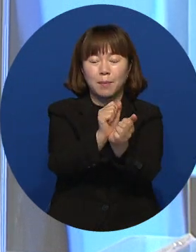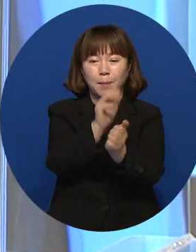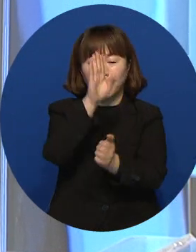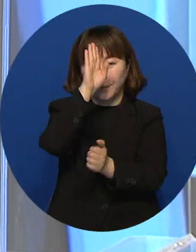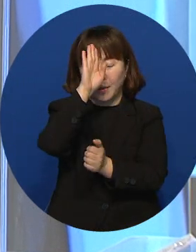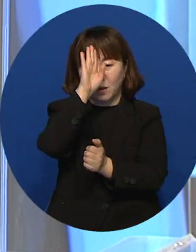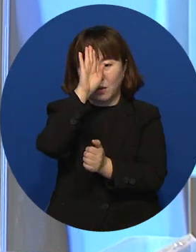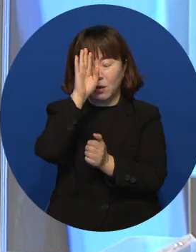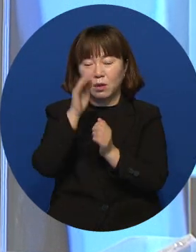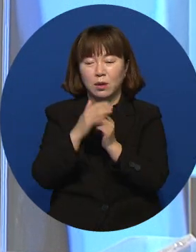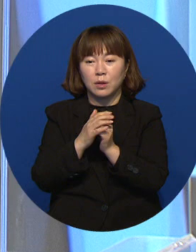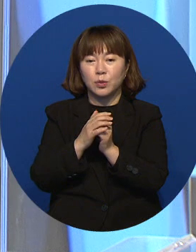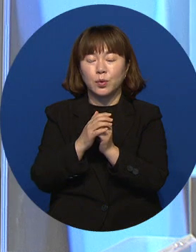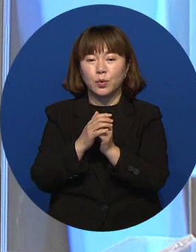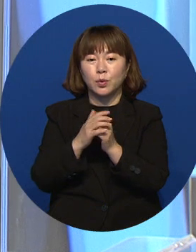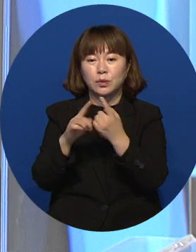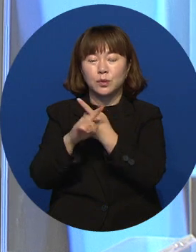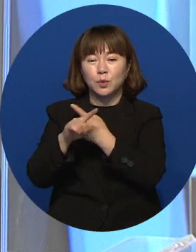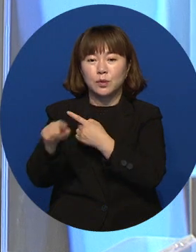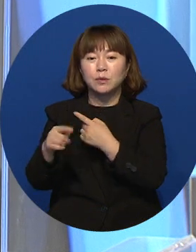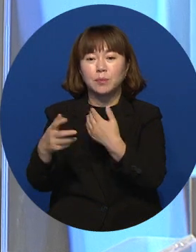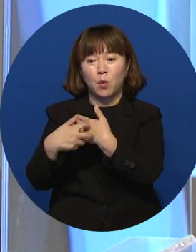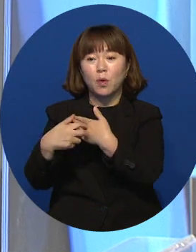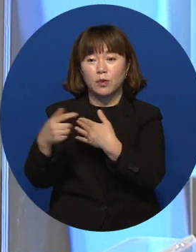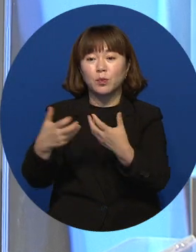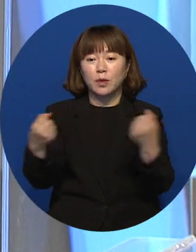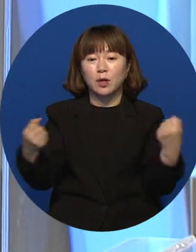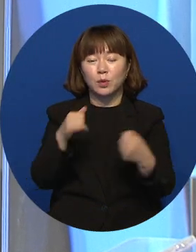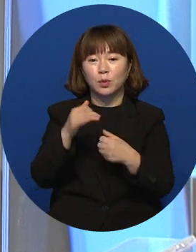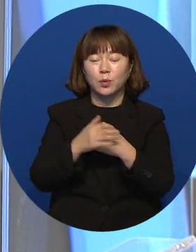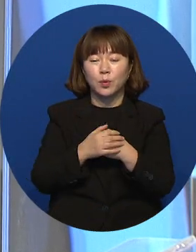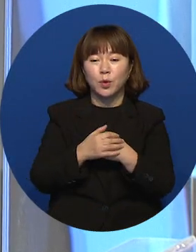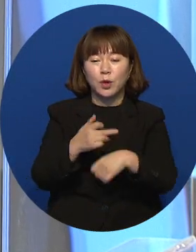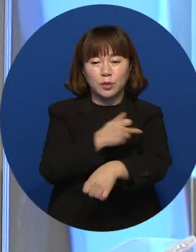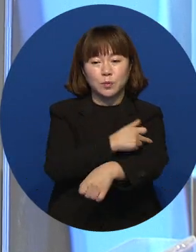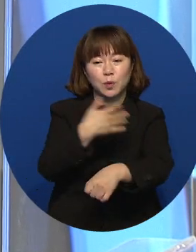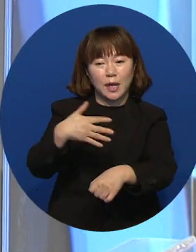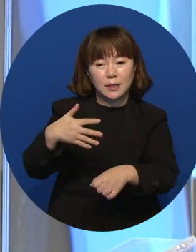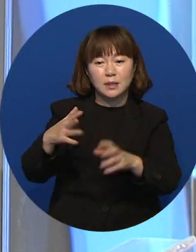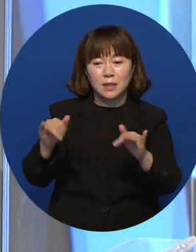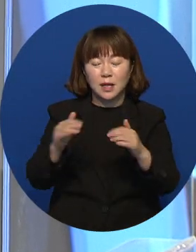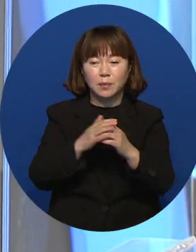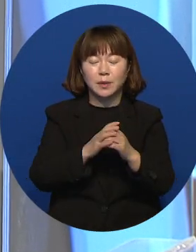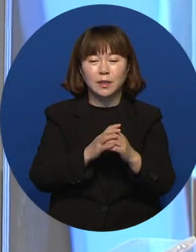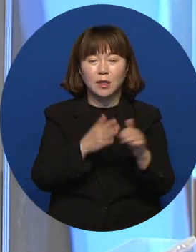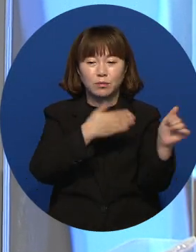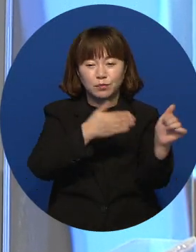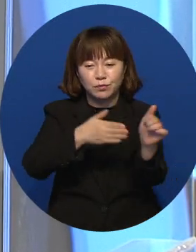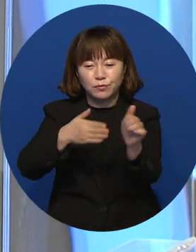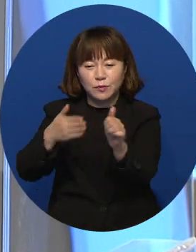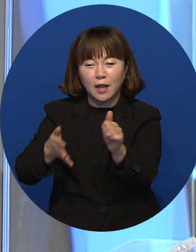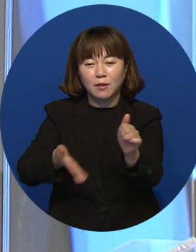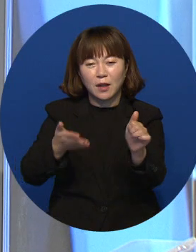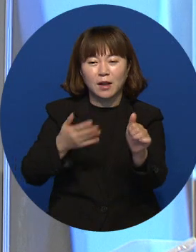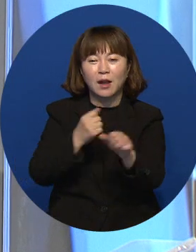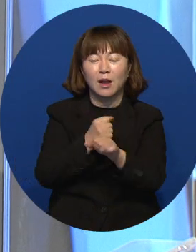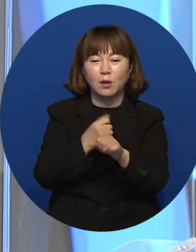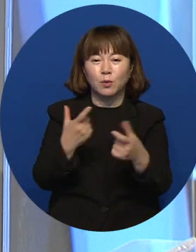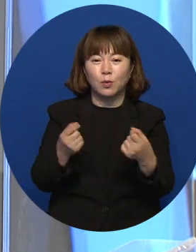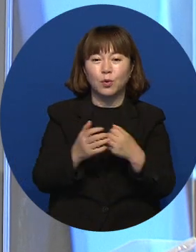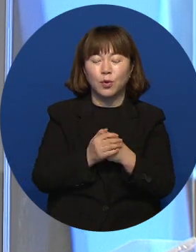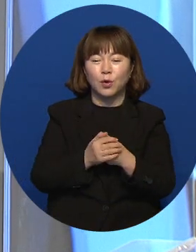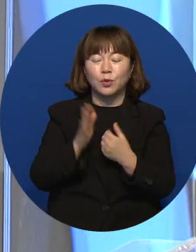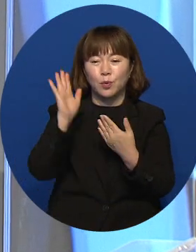참 담당을 지급하고 또미 접 정자가 많은데 거기에 대한 동료도 계속할 수 있고요 또 기 적정 대한 추가 로스터 샤토 지금